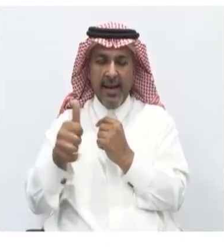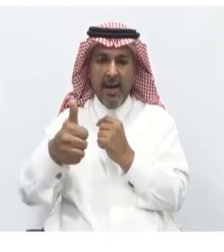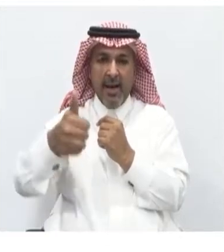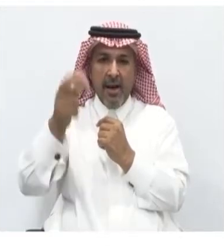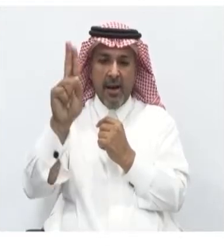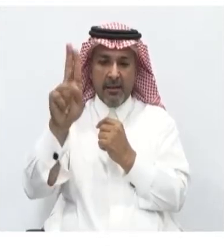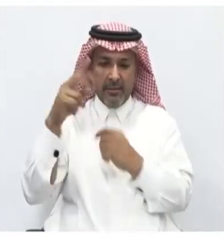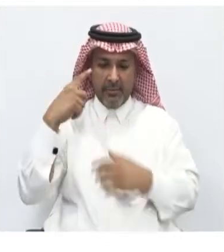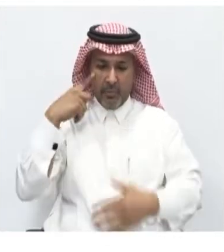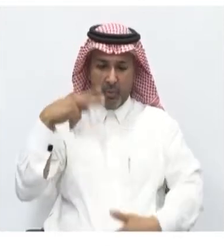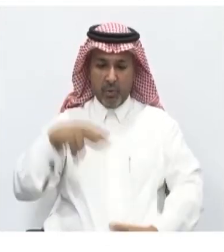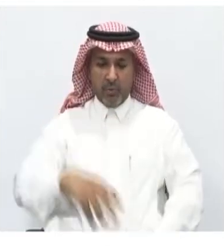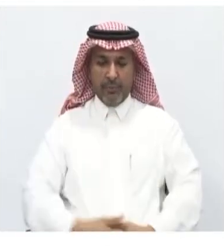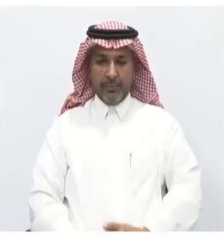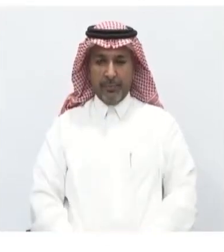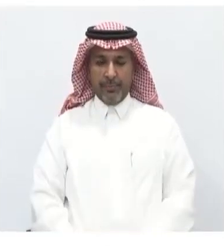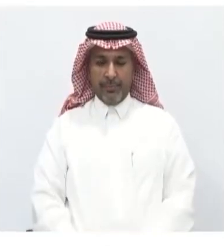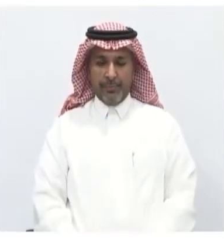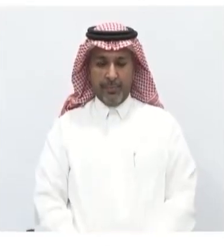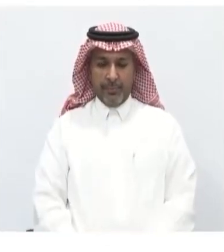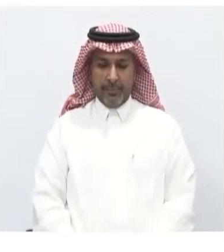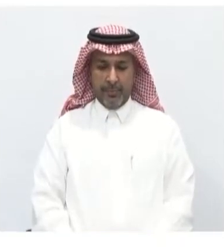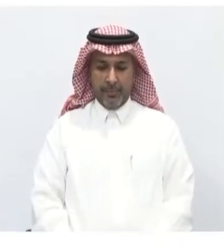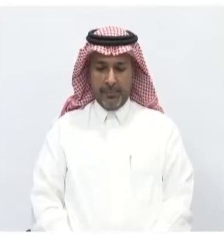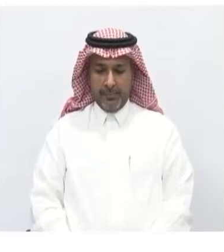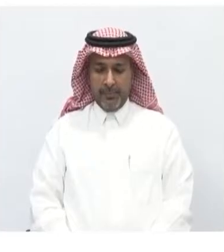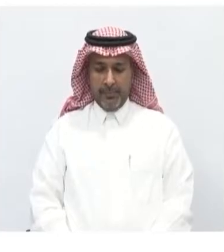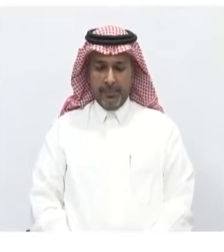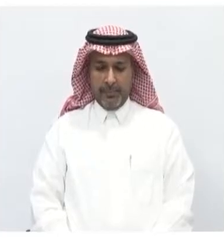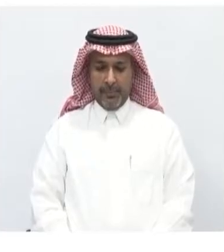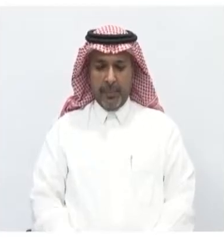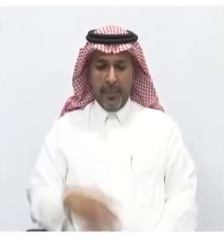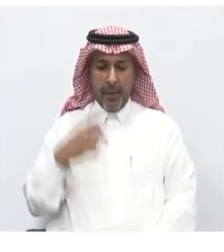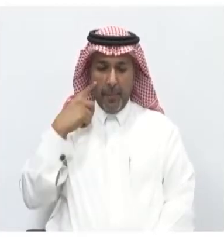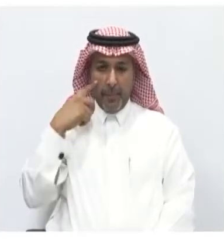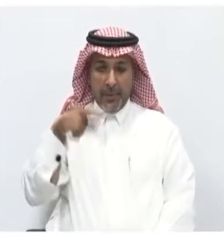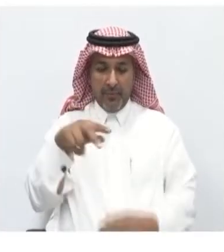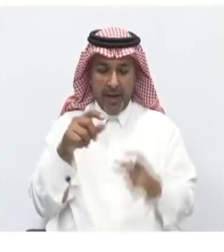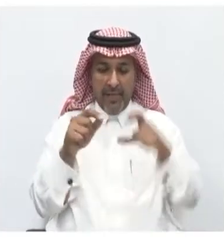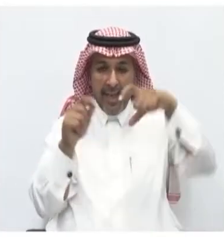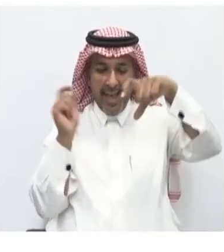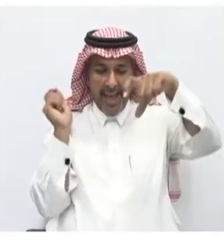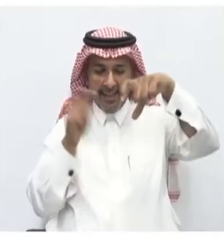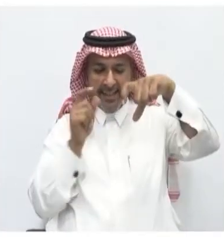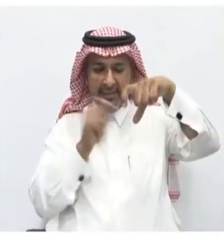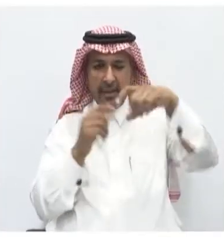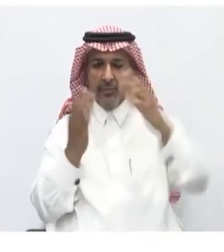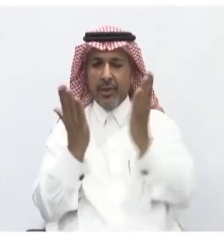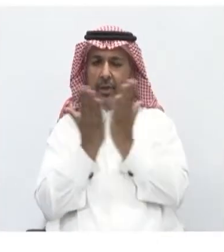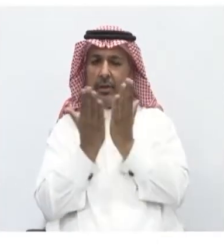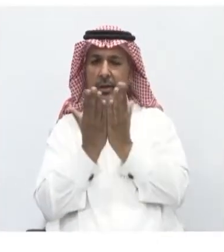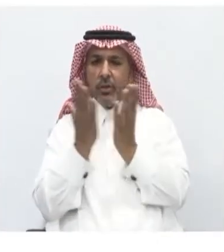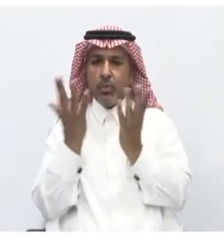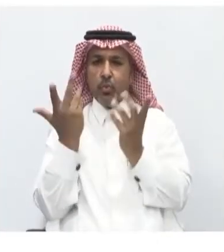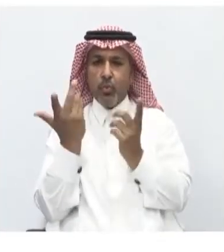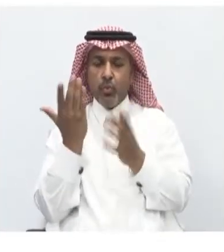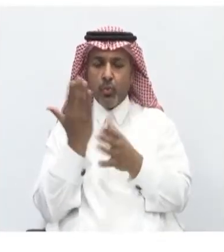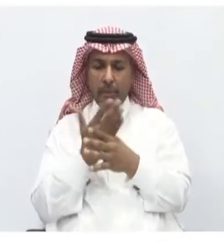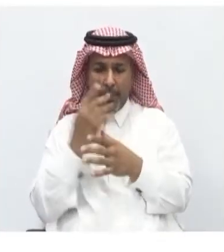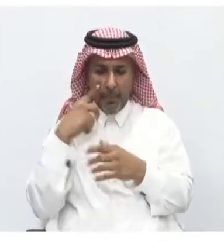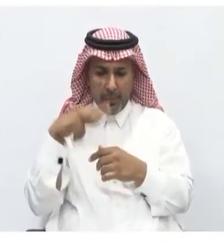النسب الموليه في المعادله الكيميائيه الموزونه اليوم سنحقق الهدف الاول